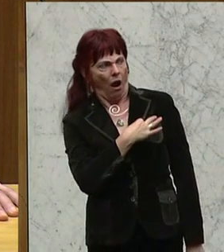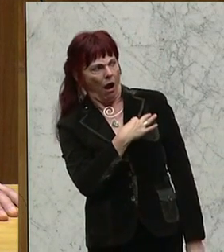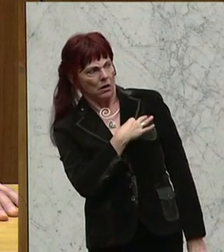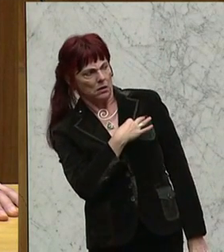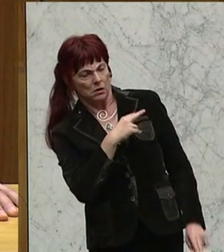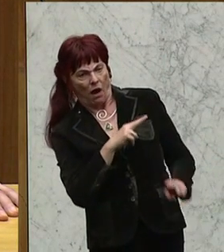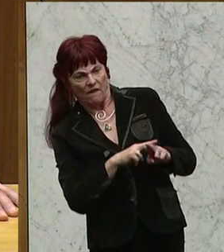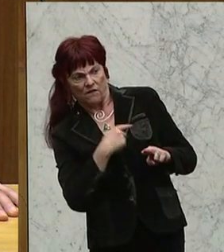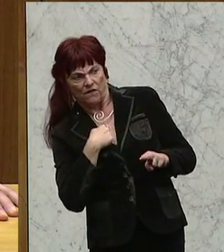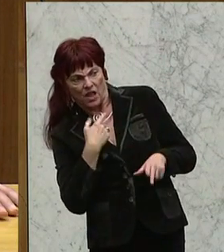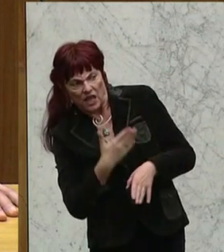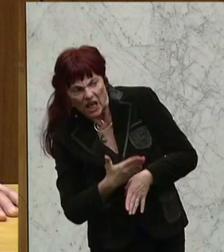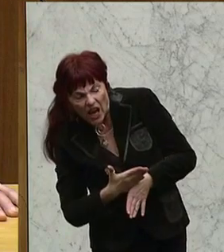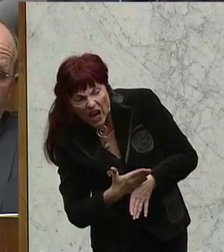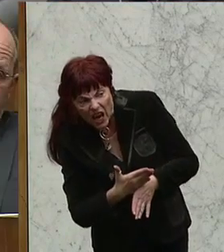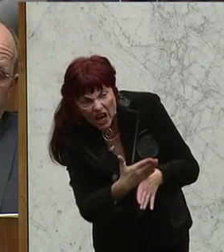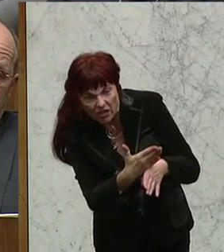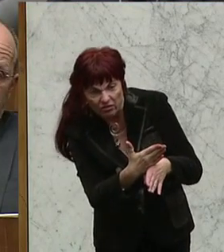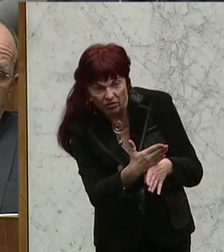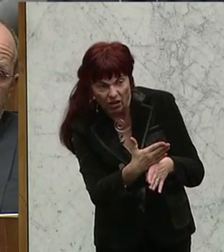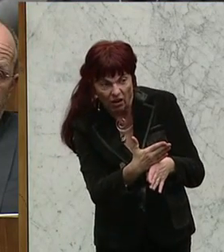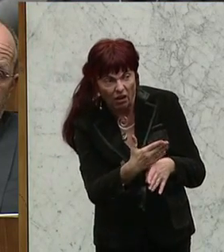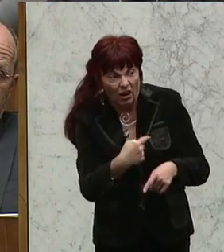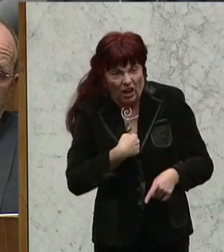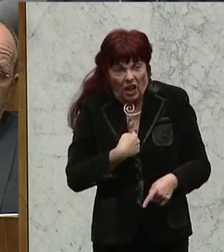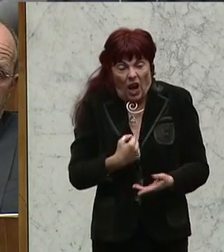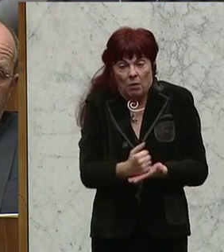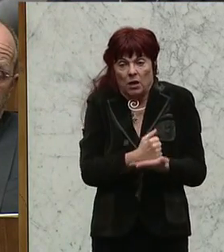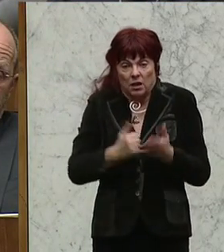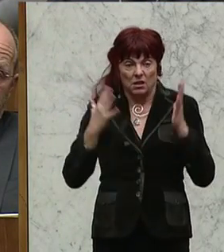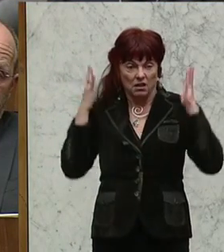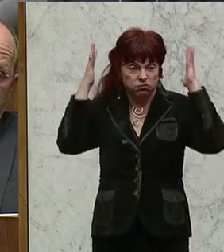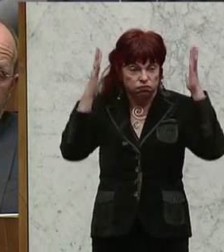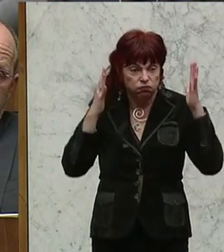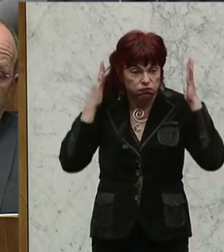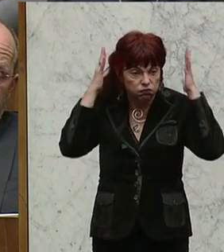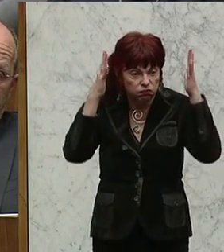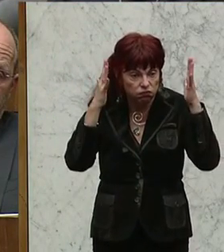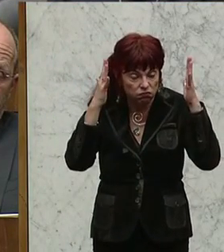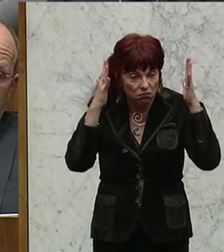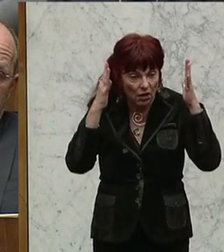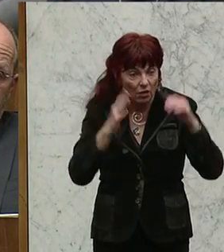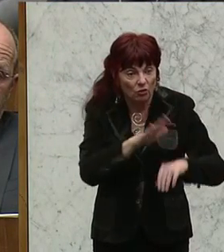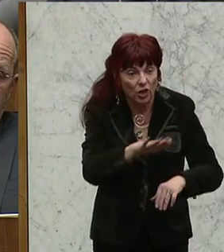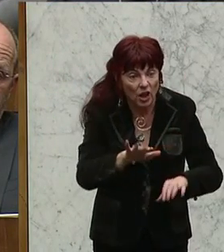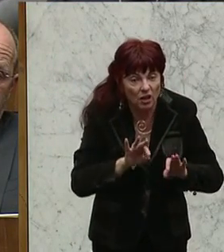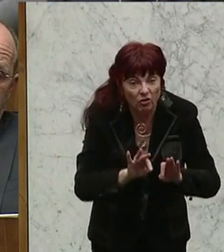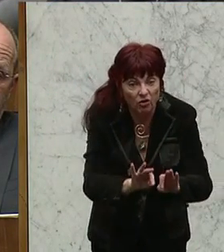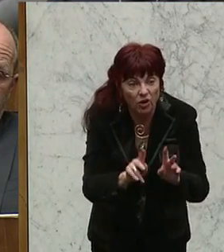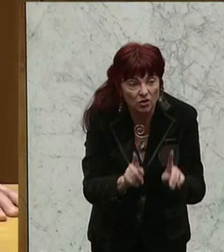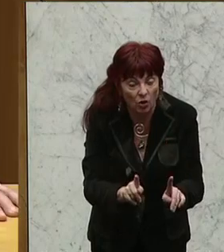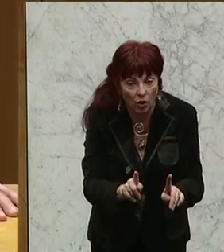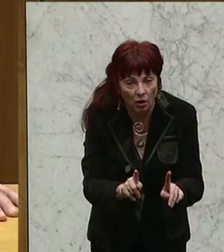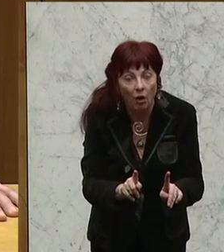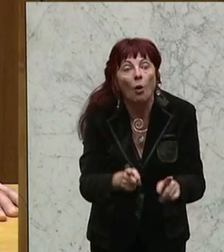Hilfeleistungen dass sie durch medinische Lein sind Hilfeleistung in medizinischer Hinsicht für die Kinder in